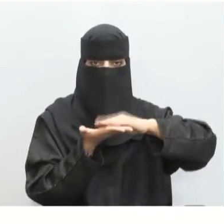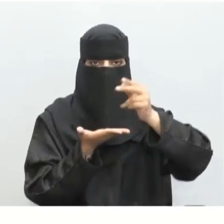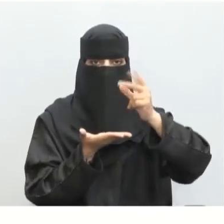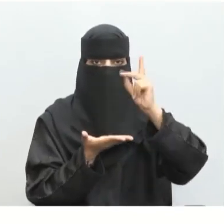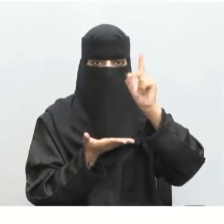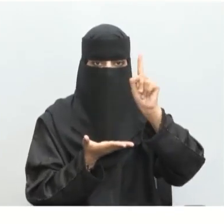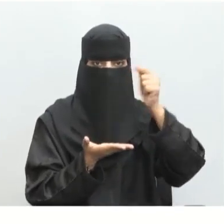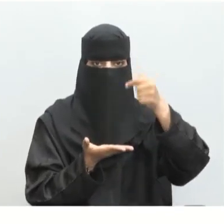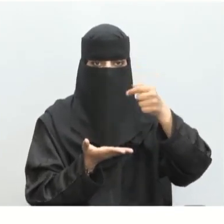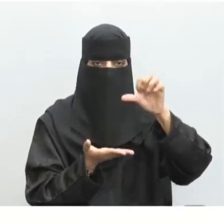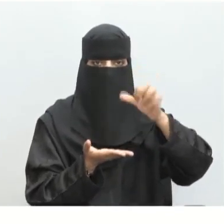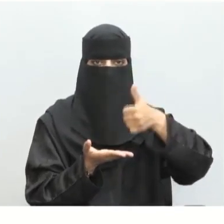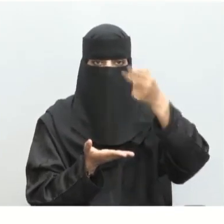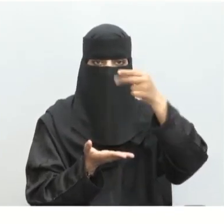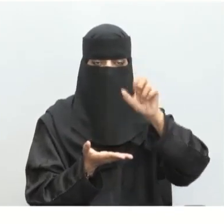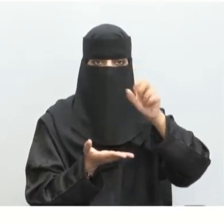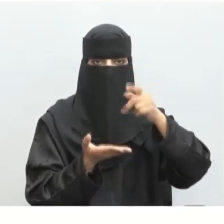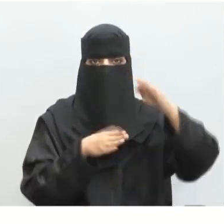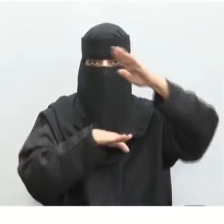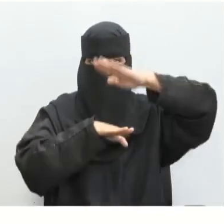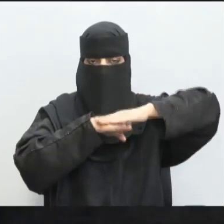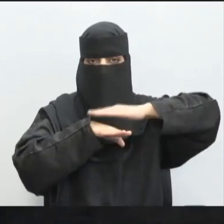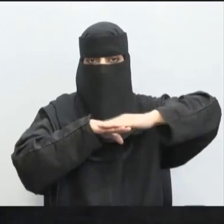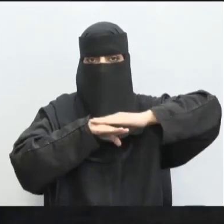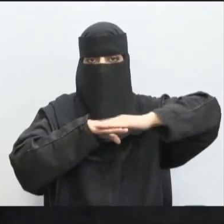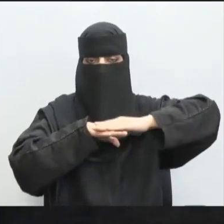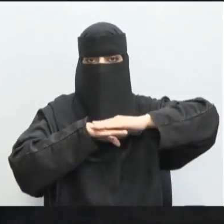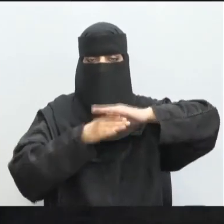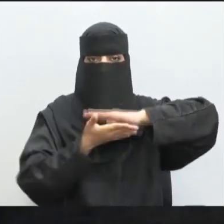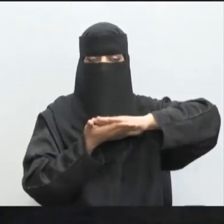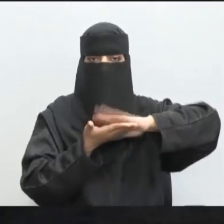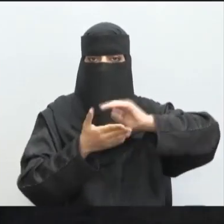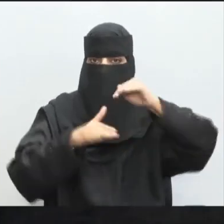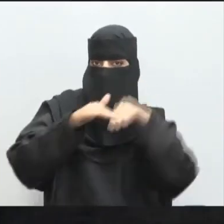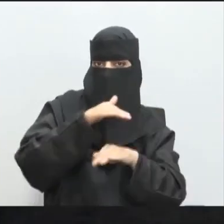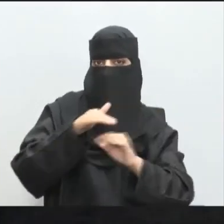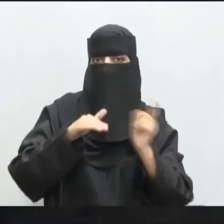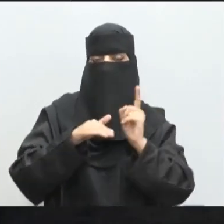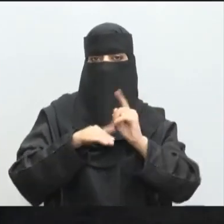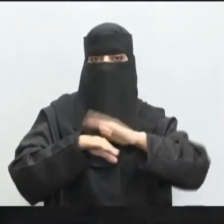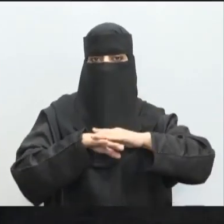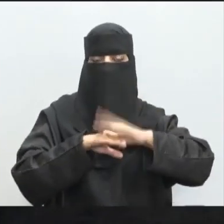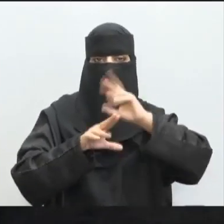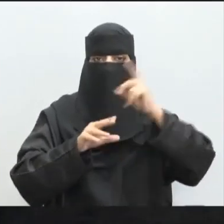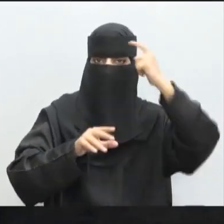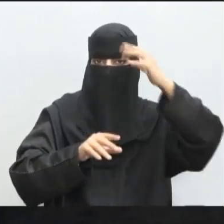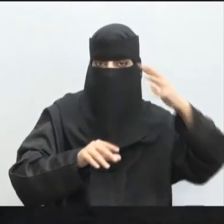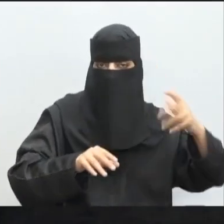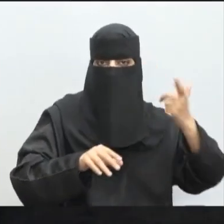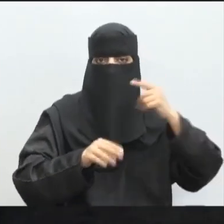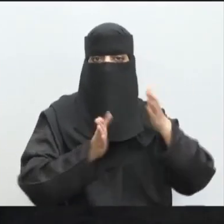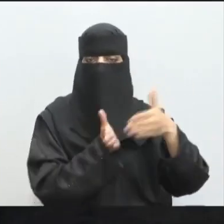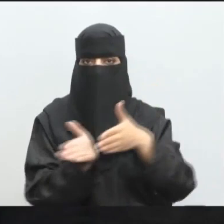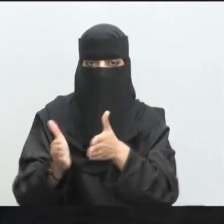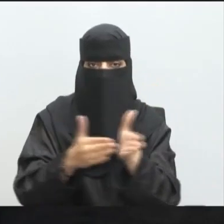بتمثيل سطح الارض وما يوجد عليه من ظواهر طبيعيه مثل الجبال و